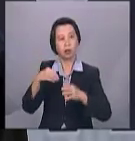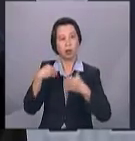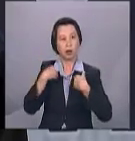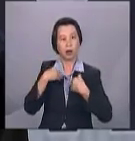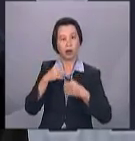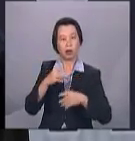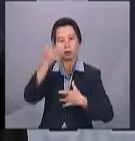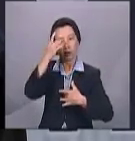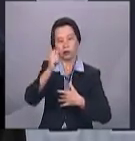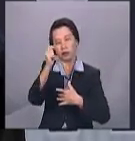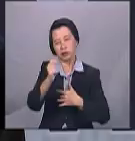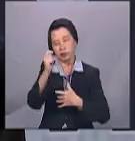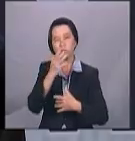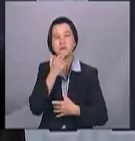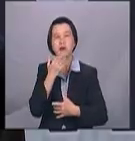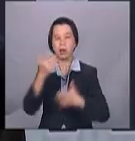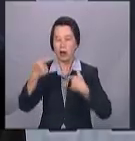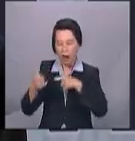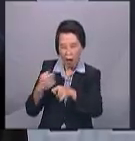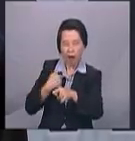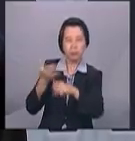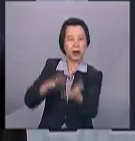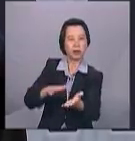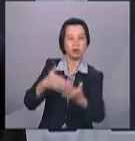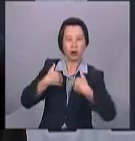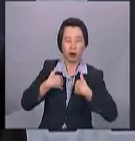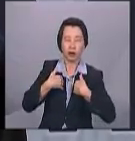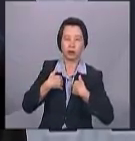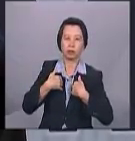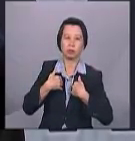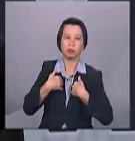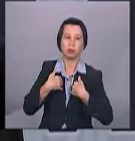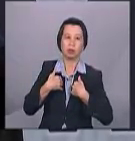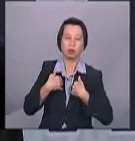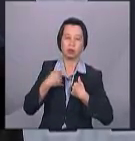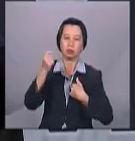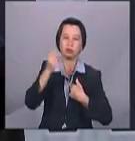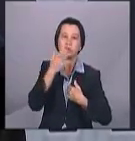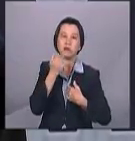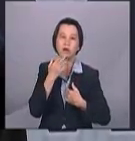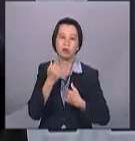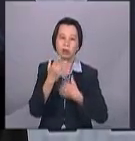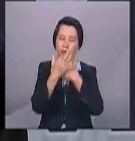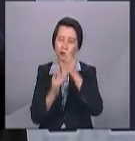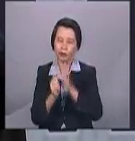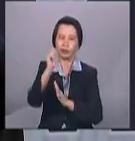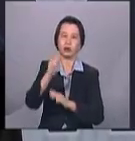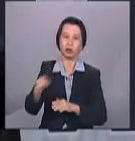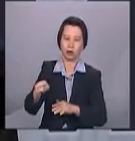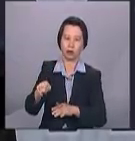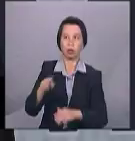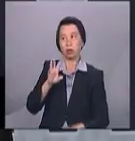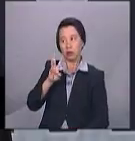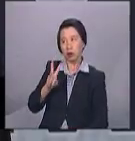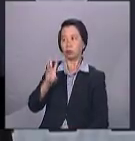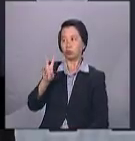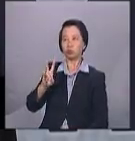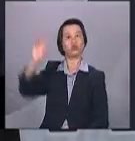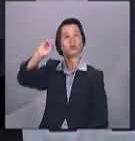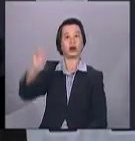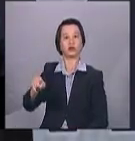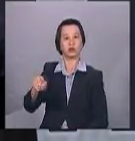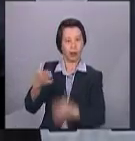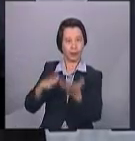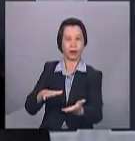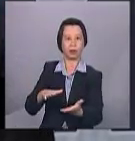ataupun kencing manis dah tinggi dan sebagainya, atau immunity yang rendah. Jadi yang tu lebih kurang 67%. Dan